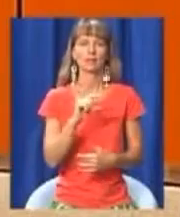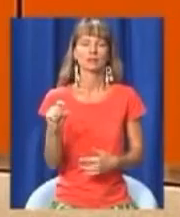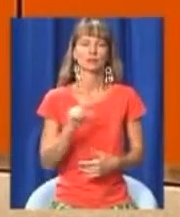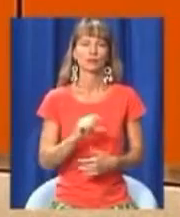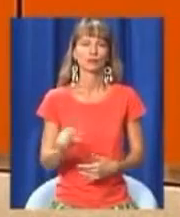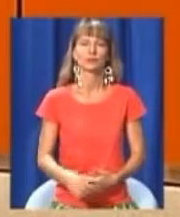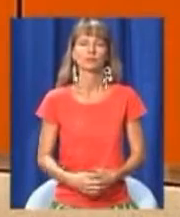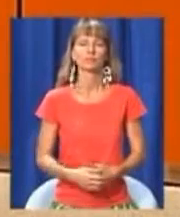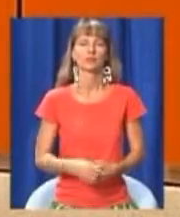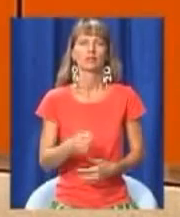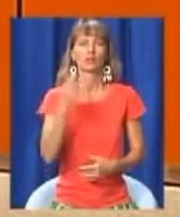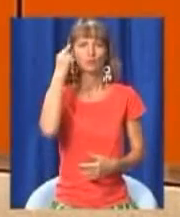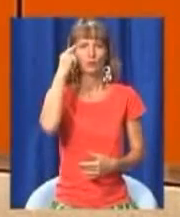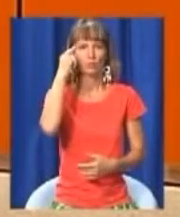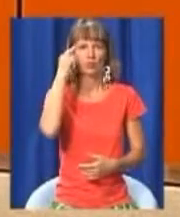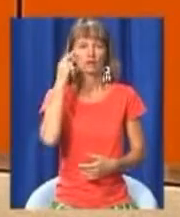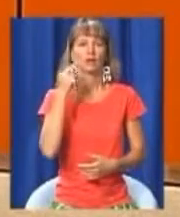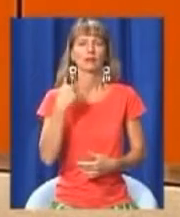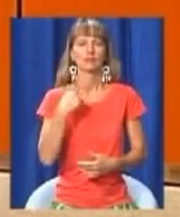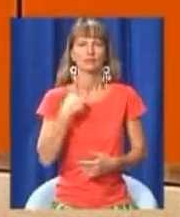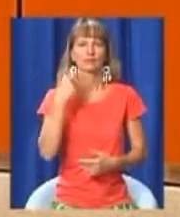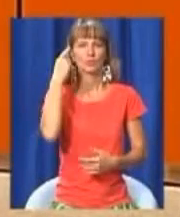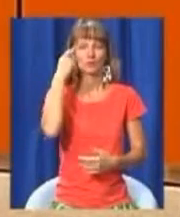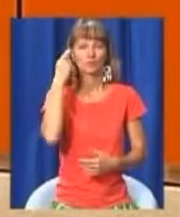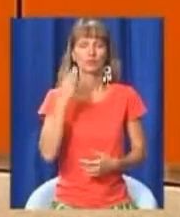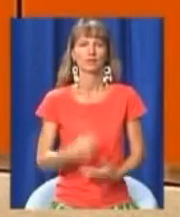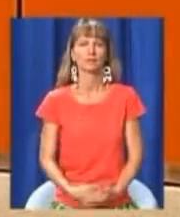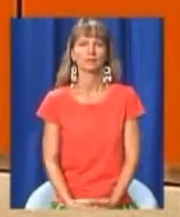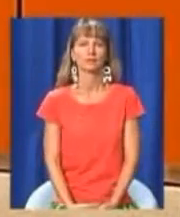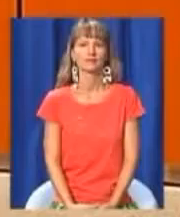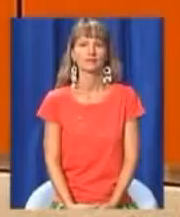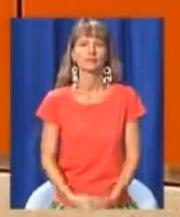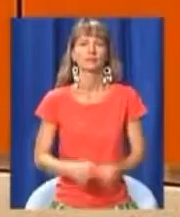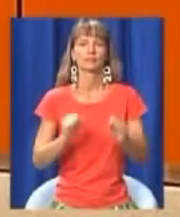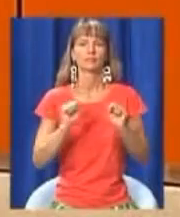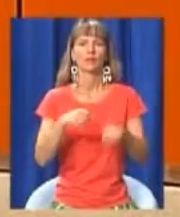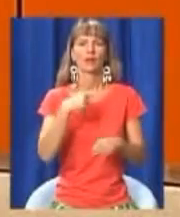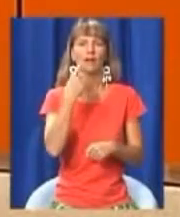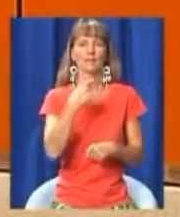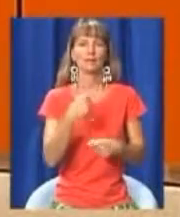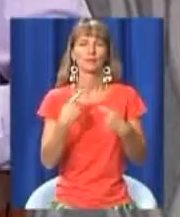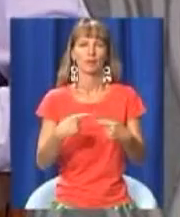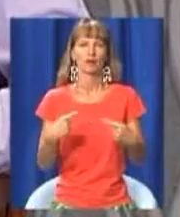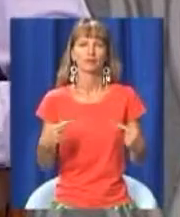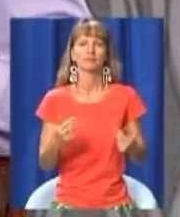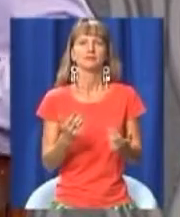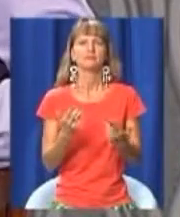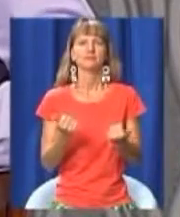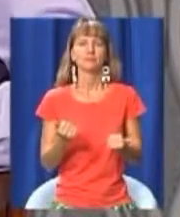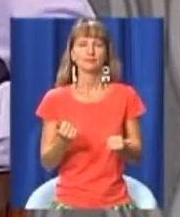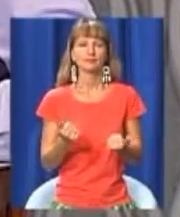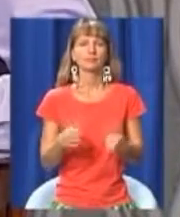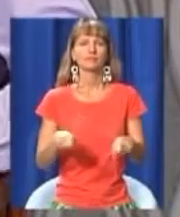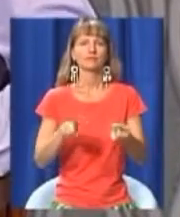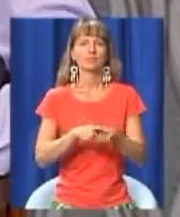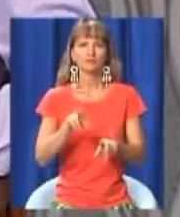сам... Я думаю, що думала, да, про таке? Ну... Можна говорити по-разному. От, саме так. Так навіть